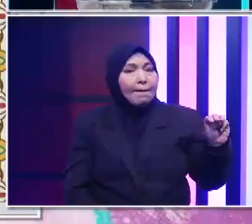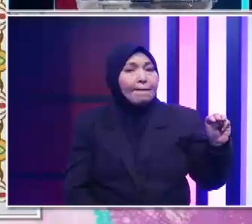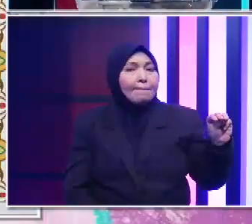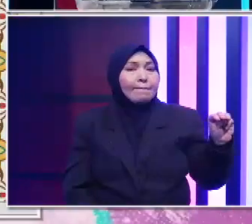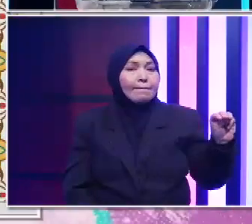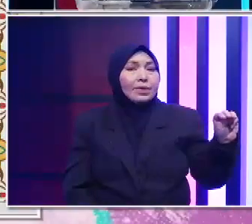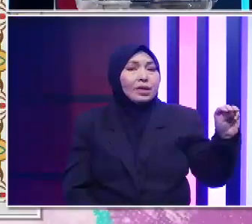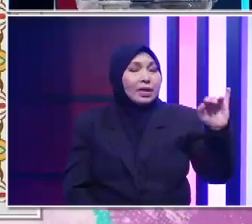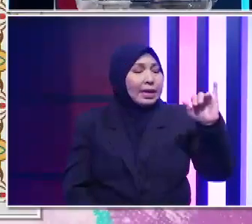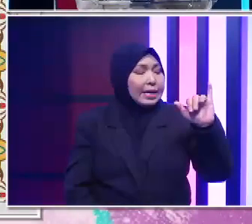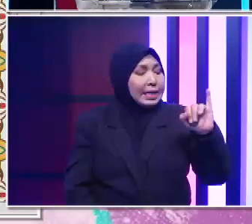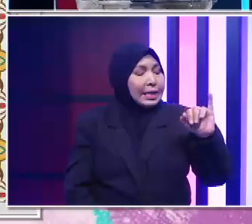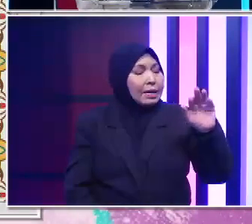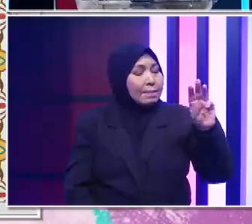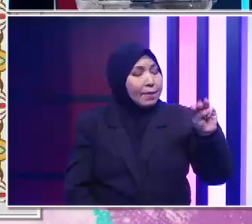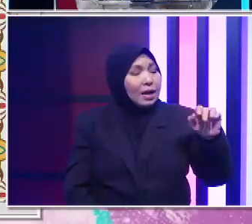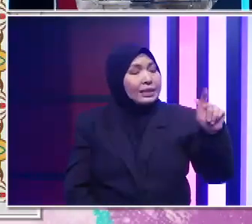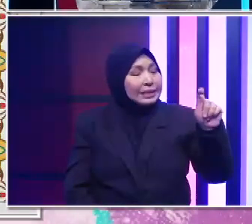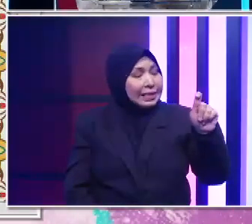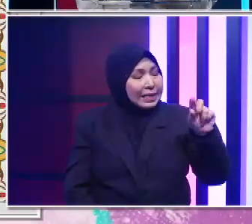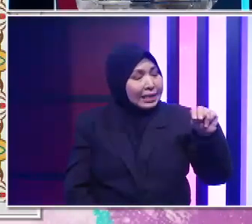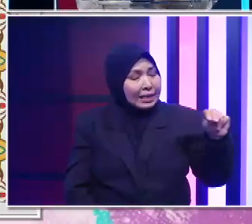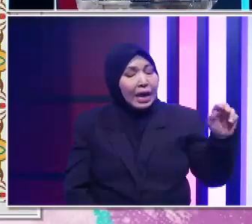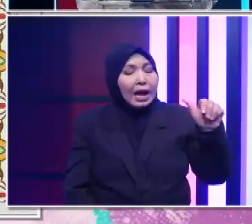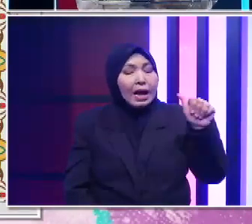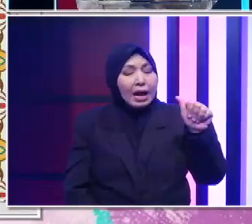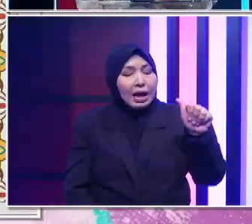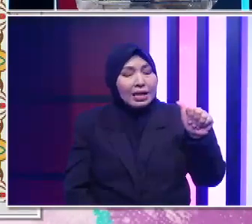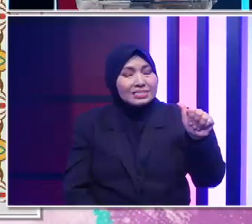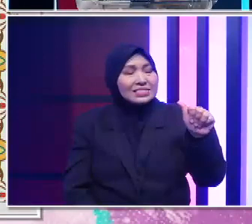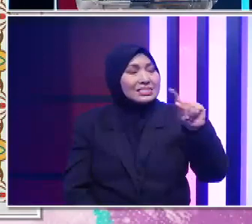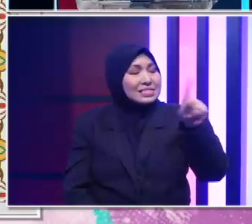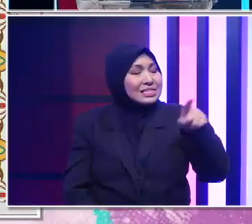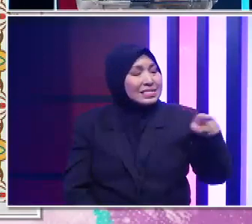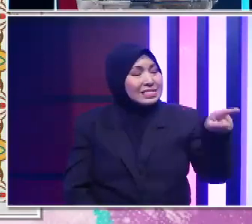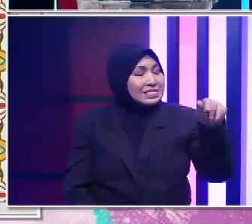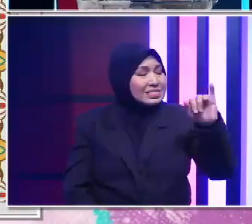Hatta imbau batin abinda